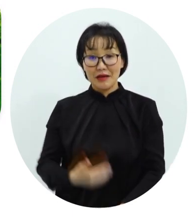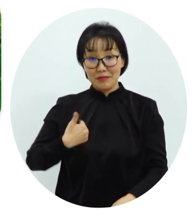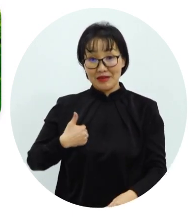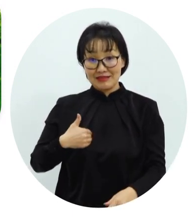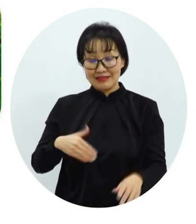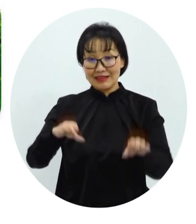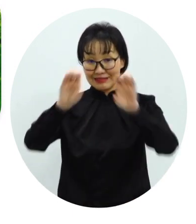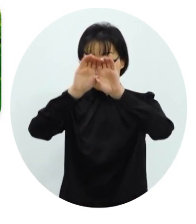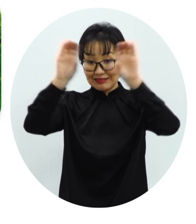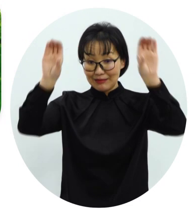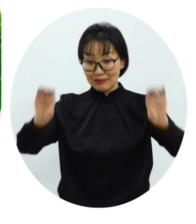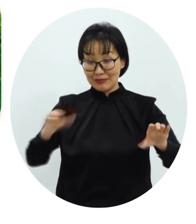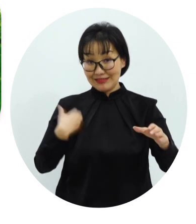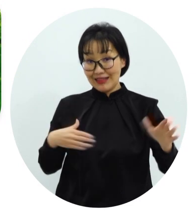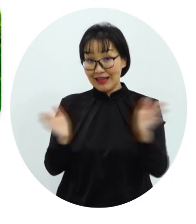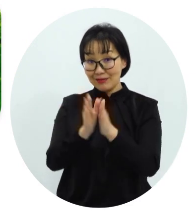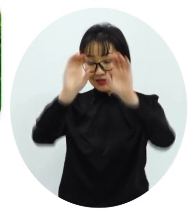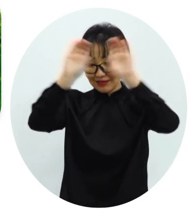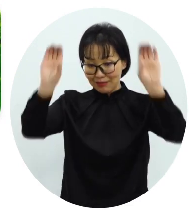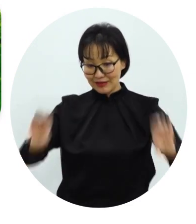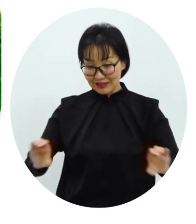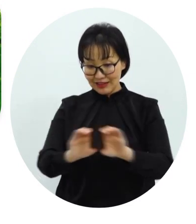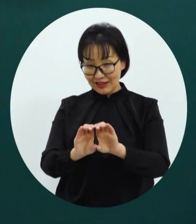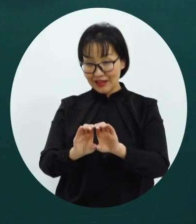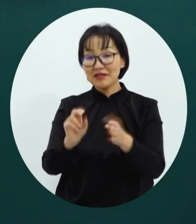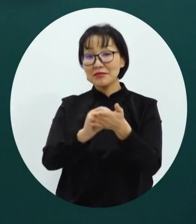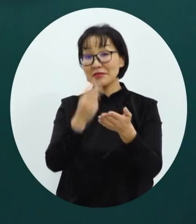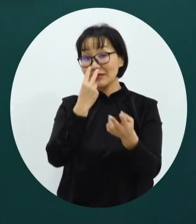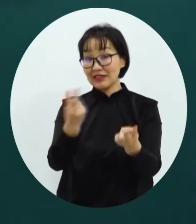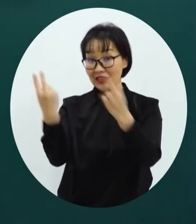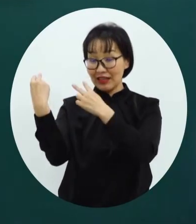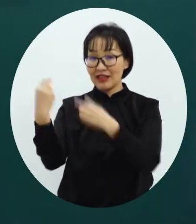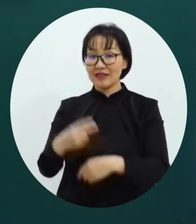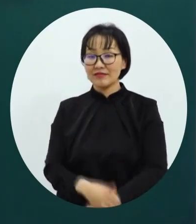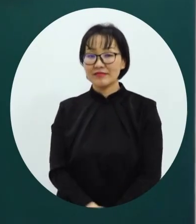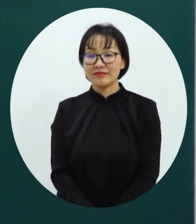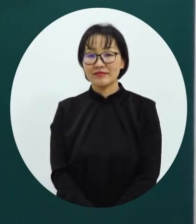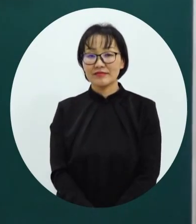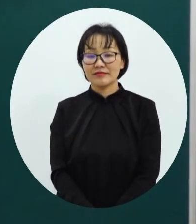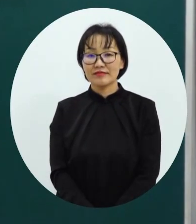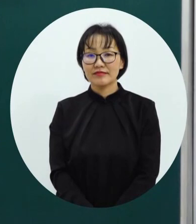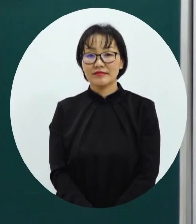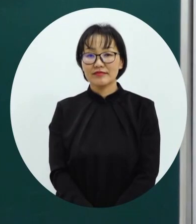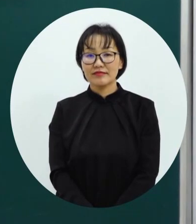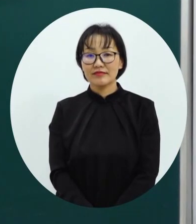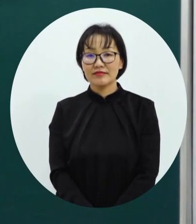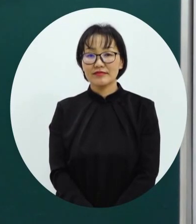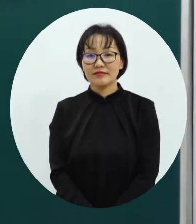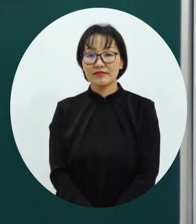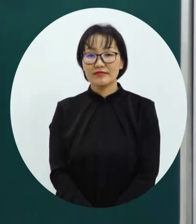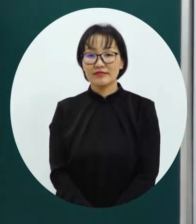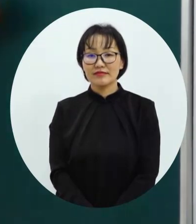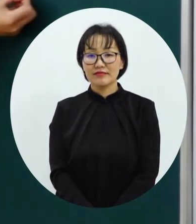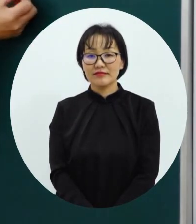Багштайгаа самбар дээрээ 2 зүйлийг хамтраад хий. За, улирлынхаа нэрээсээ үргэлжлүүлээд салаа үсгэх хэвээр.